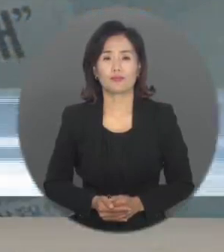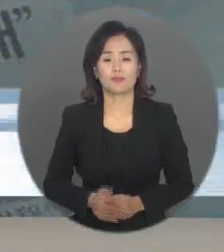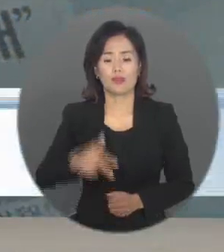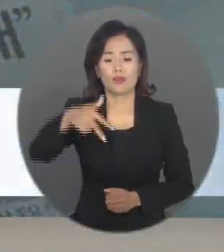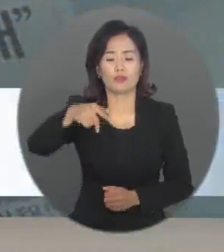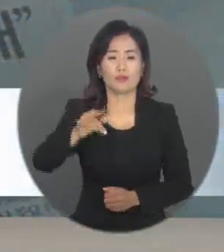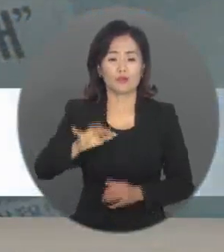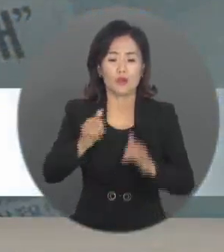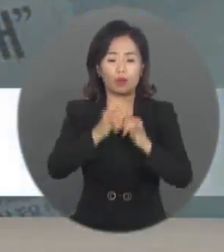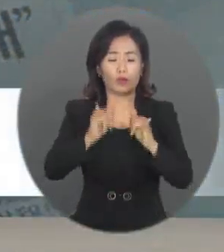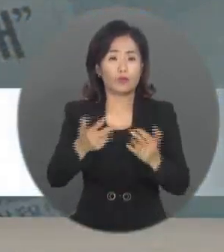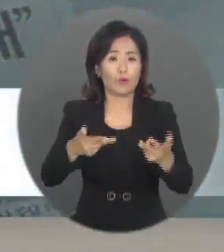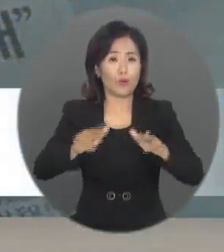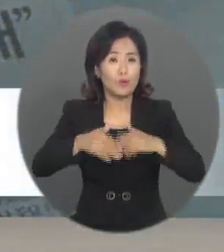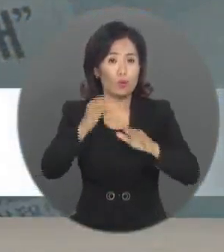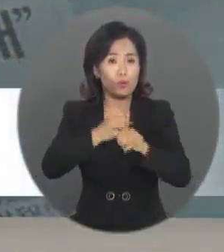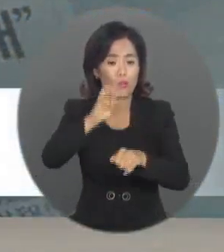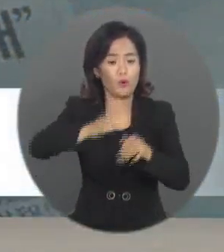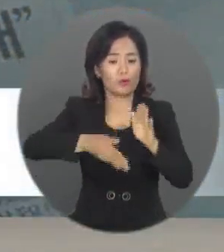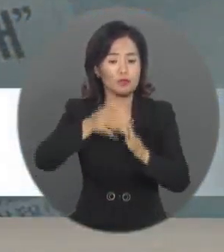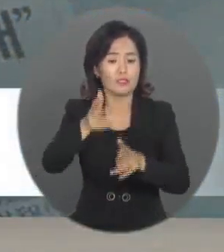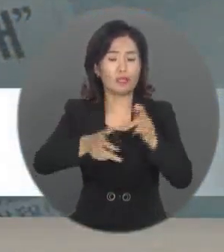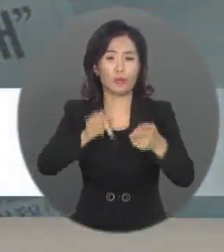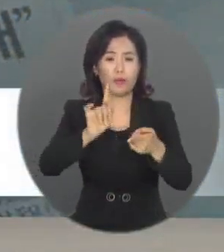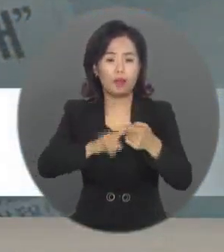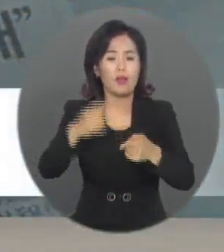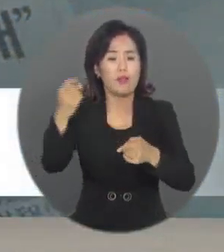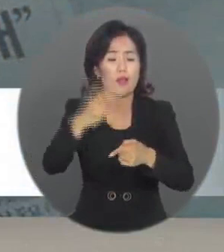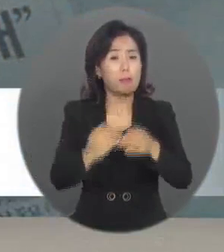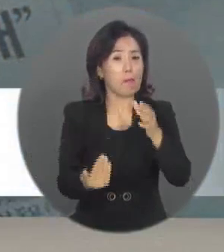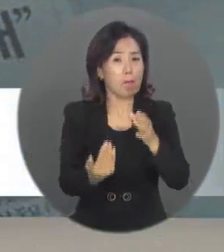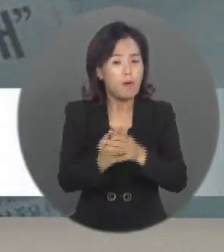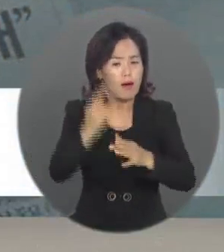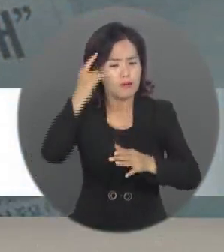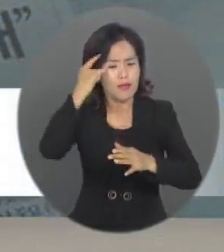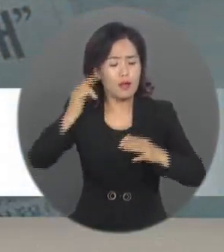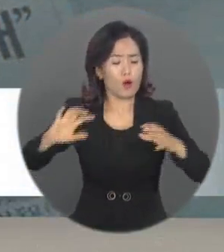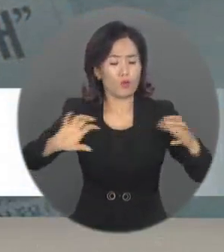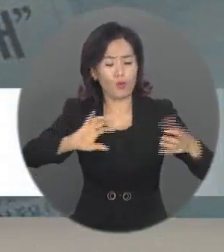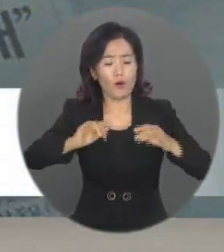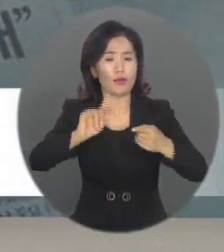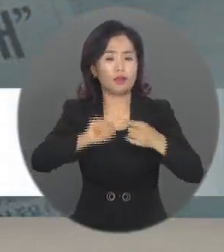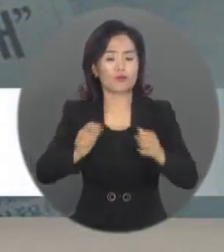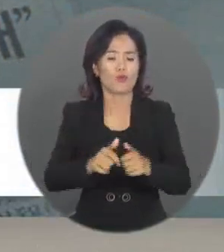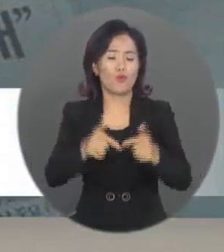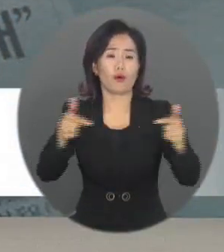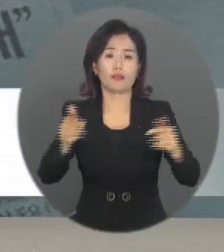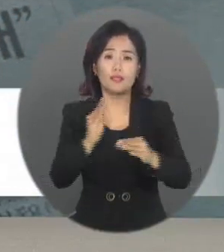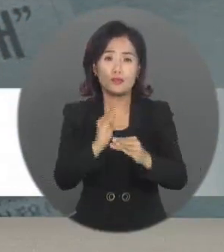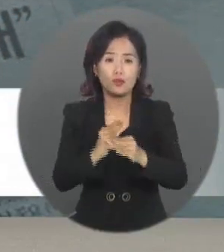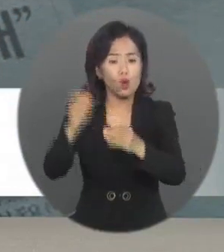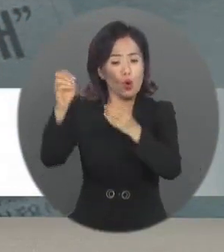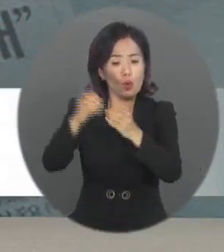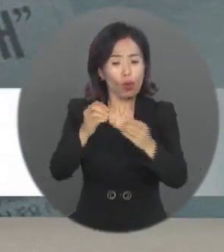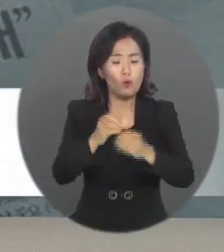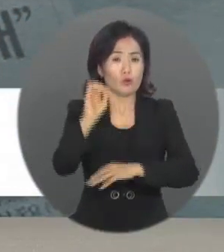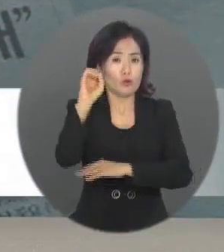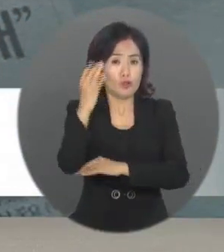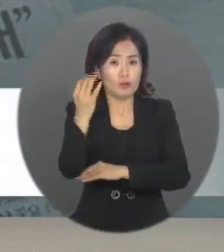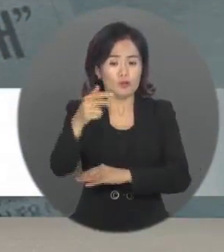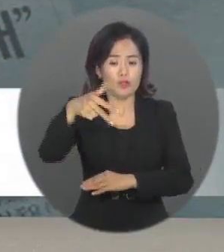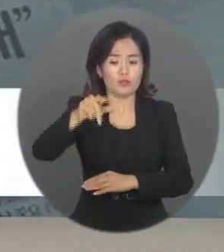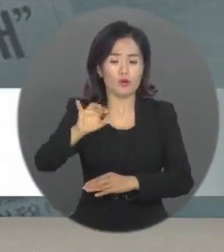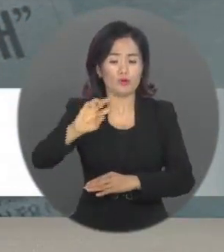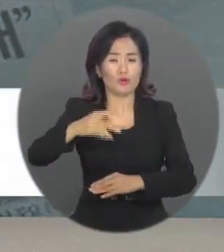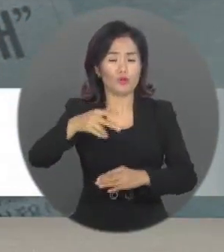정률성 역사공원을 조성하는 광주시의 사업을 놓고 제기된 이념 논란이 확산하고 있는 가운데 보수신문에 정률성